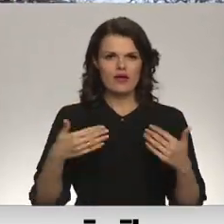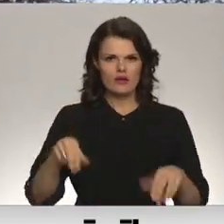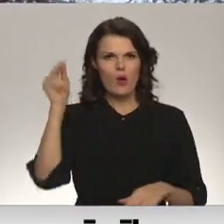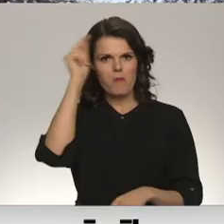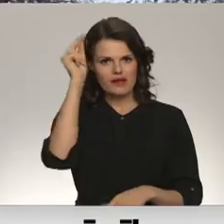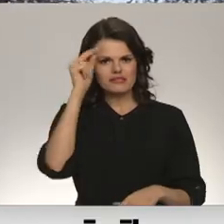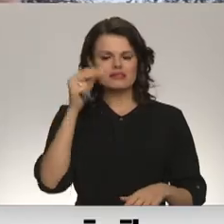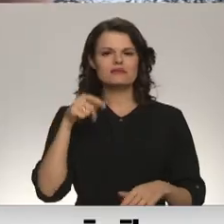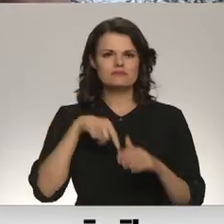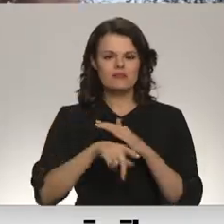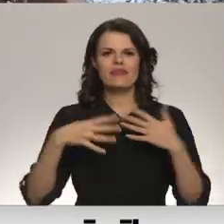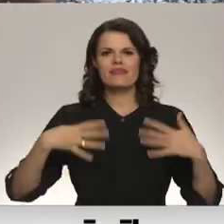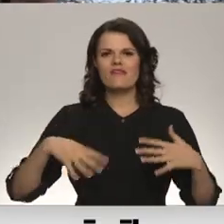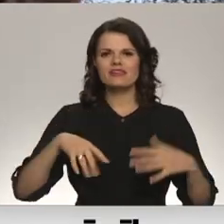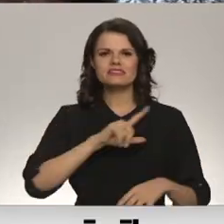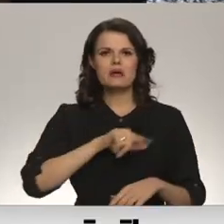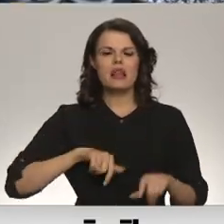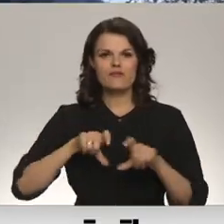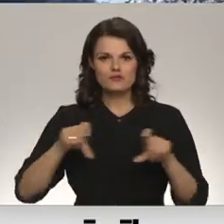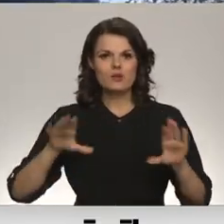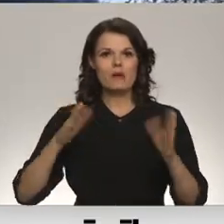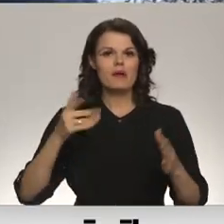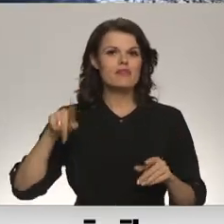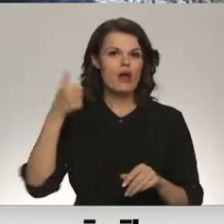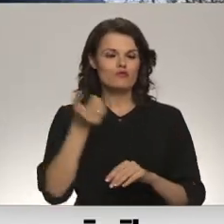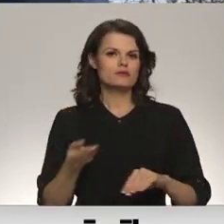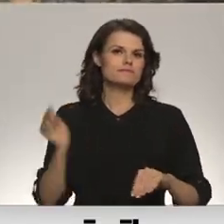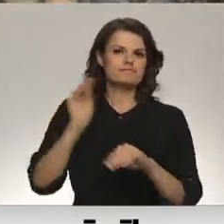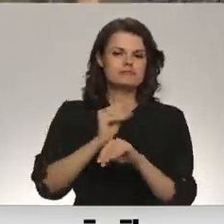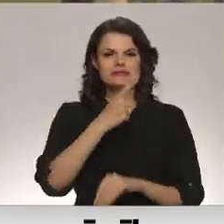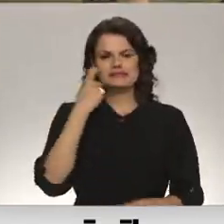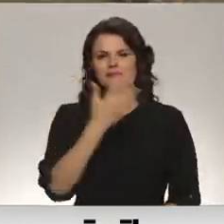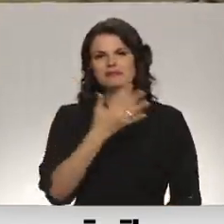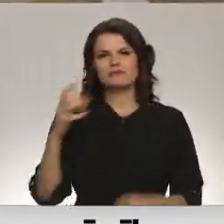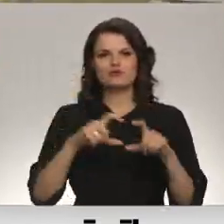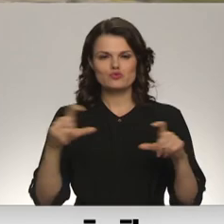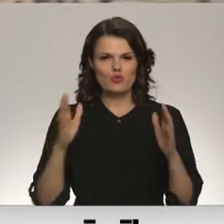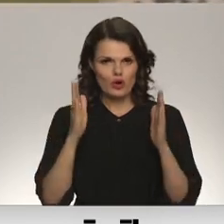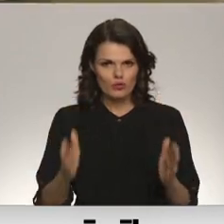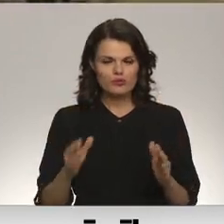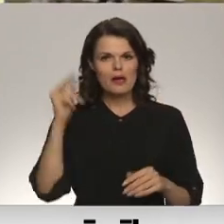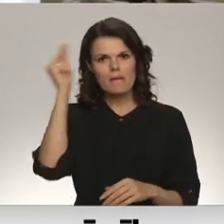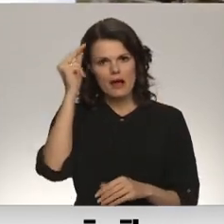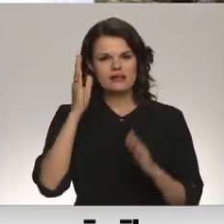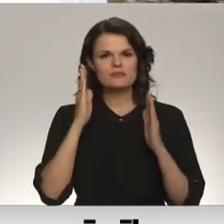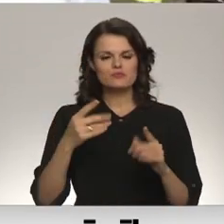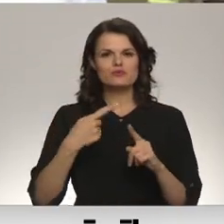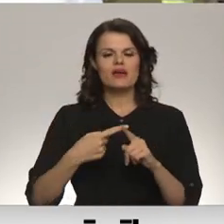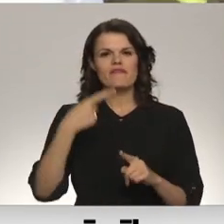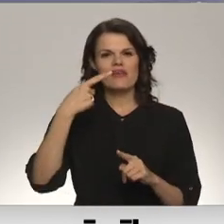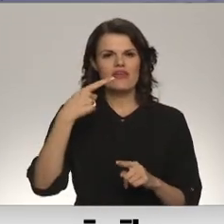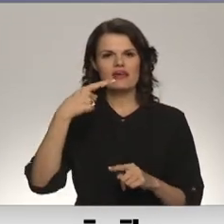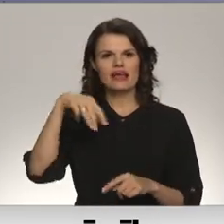Latvijas skolās, bet nākamgad vēl 155. Mācības reize mēnesī ilgs vienu darbdienu, jeb 8